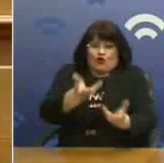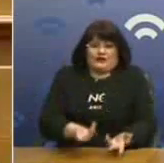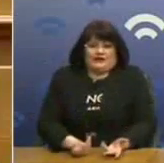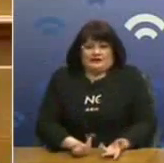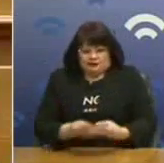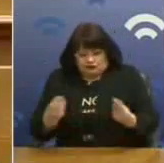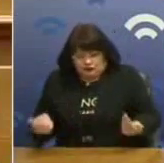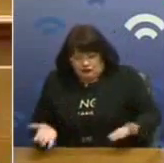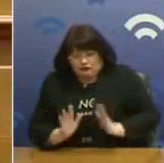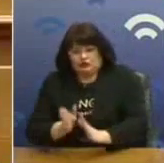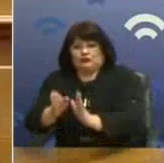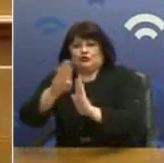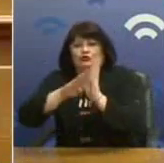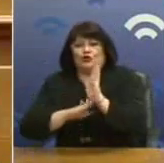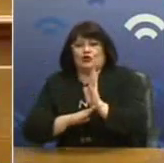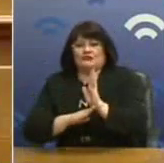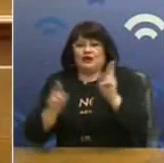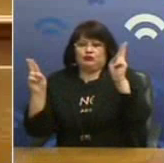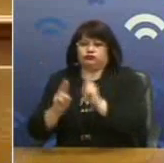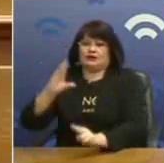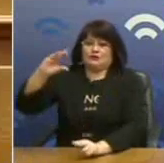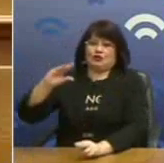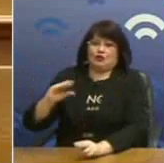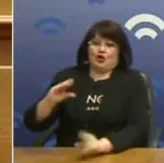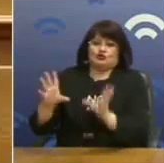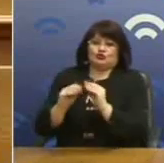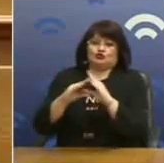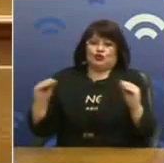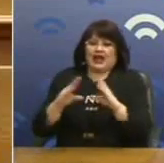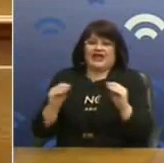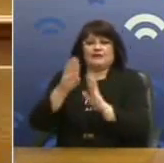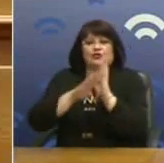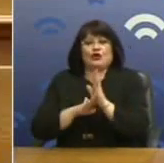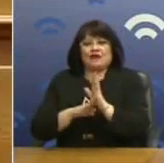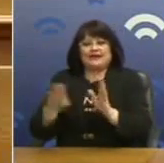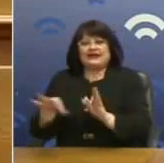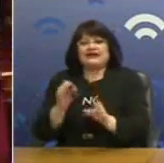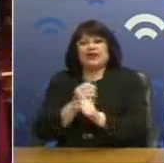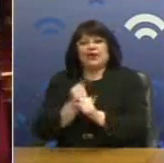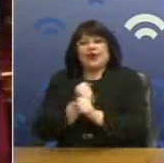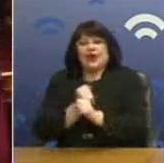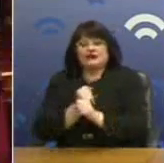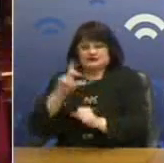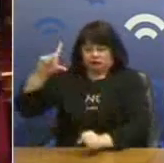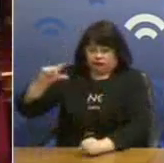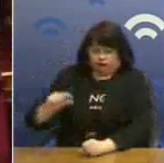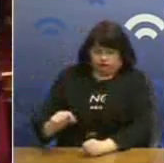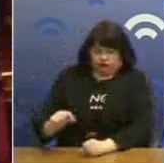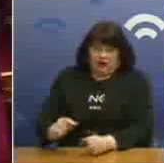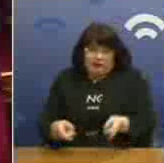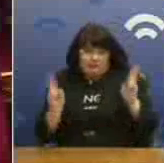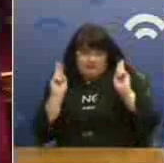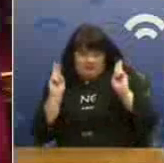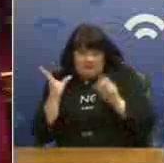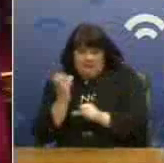χρηματοδοτήσετε προγράμματα ενώ μειώνετε τον προϋπολογισμό του ΑΕΔ για τα προγράμματα απασχόλησης. Μακάρι να το καταφέρετε, εμείς μαζί